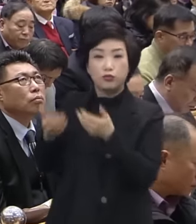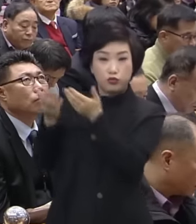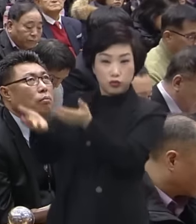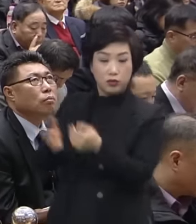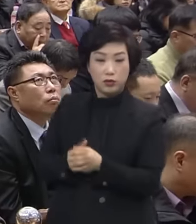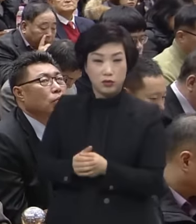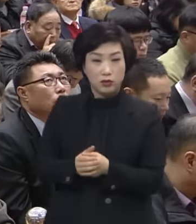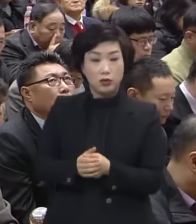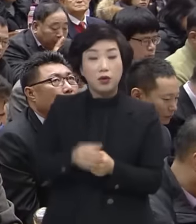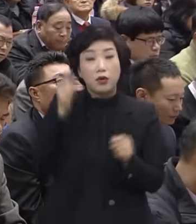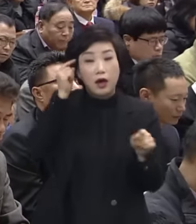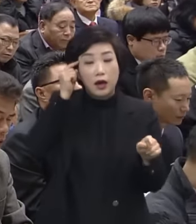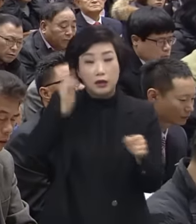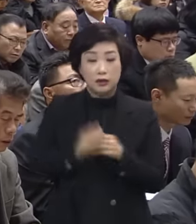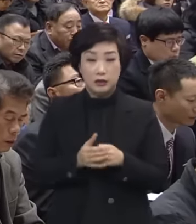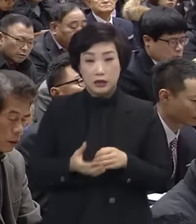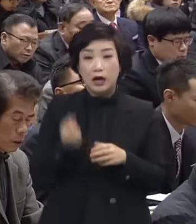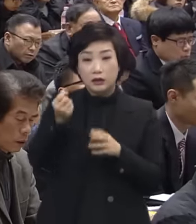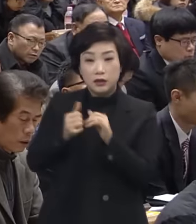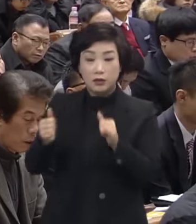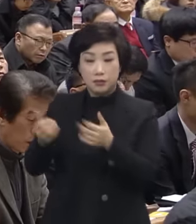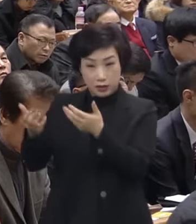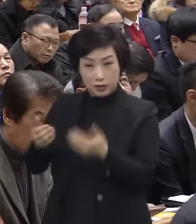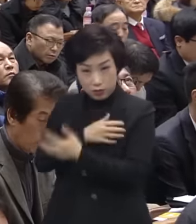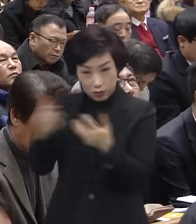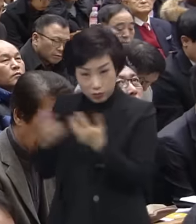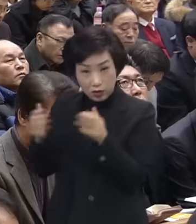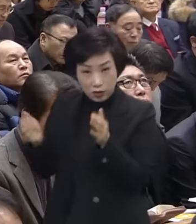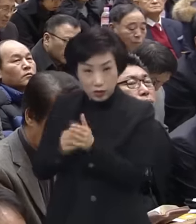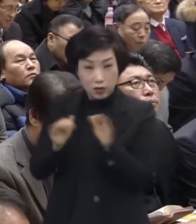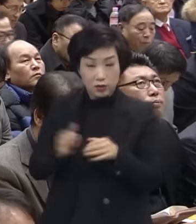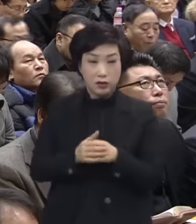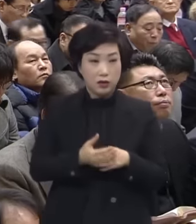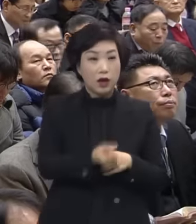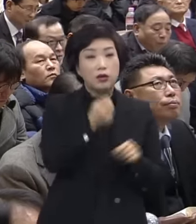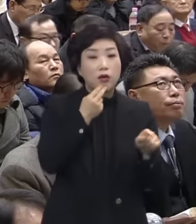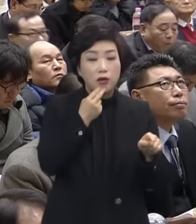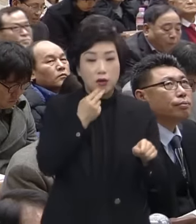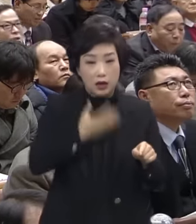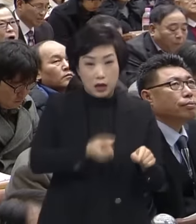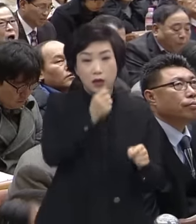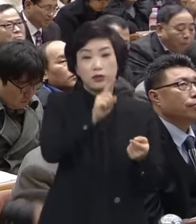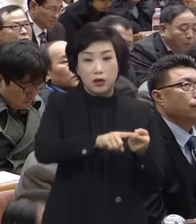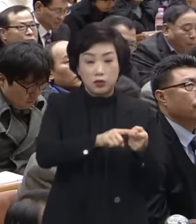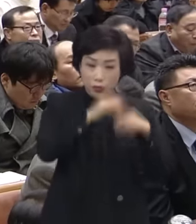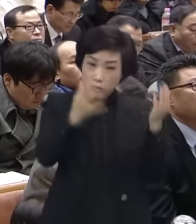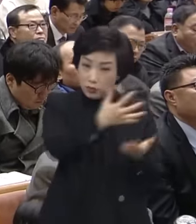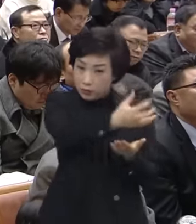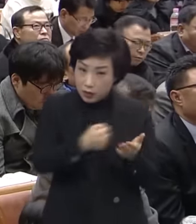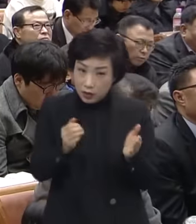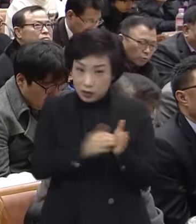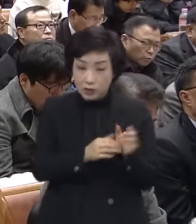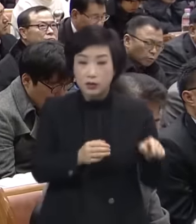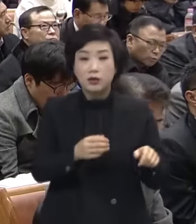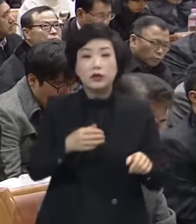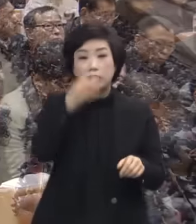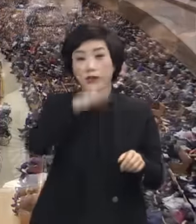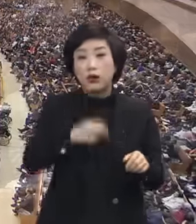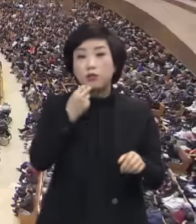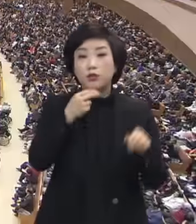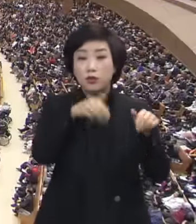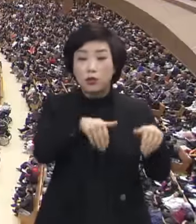주어라. 무릇 있는 자는 받아 풍족하게 되고 없는 자는 그 있는 것까지 빼앗기리라. 이 무익한 종을 바깥 어두운